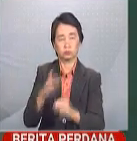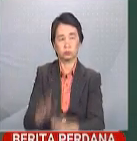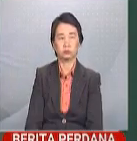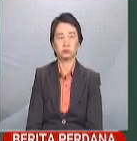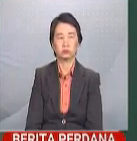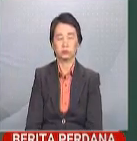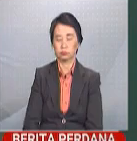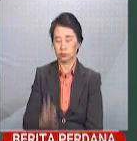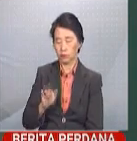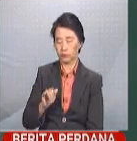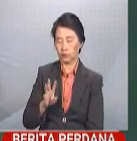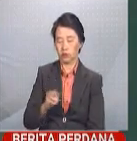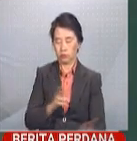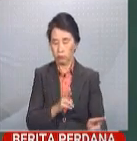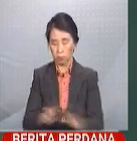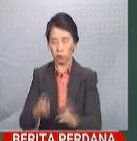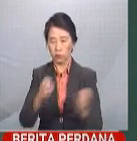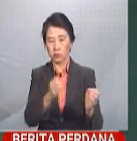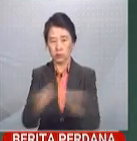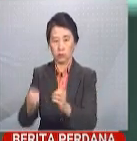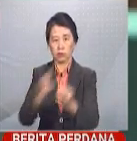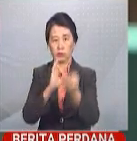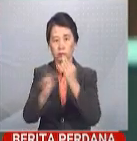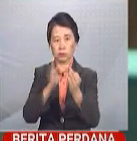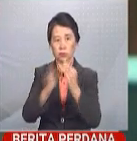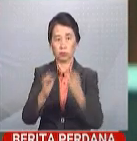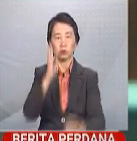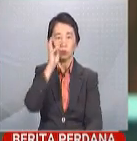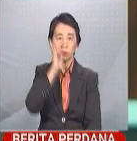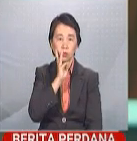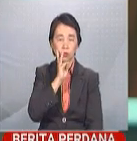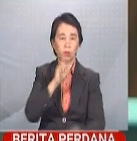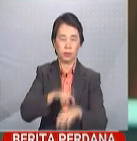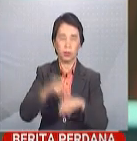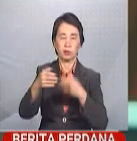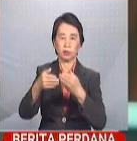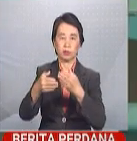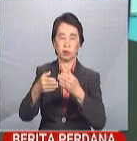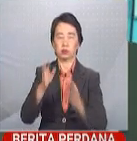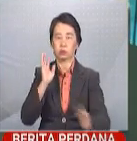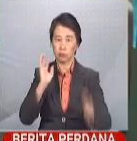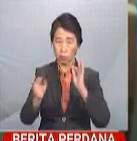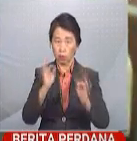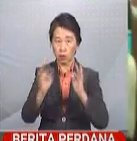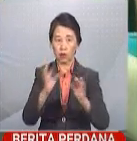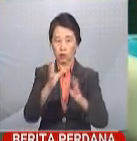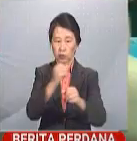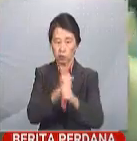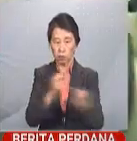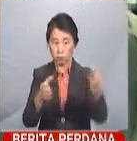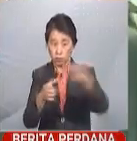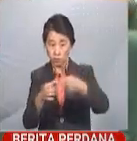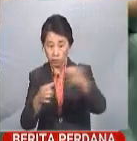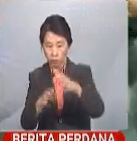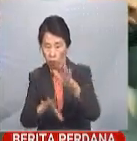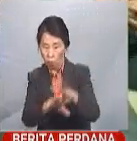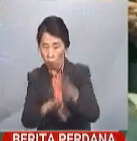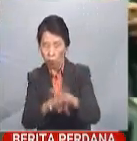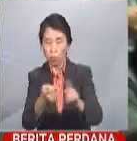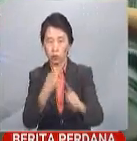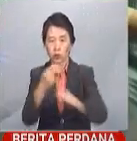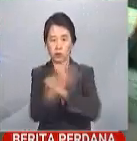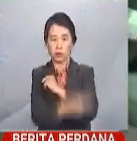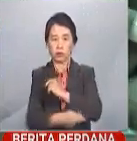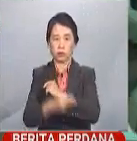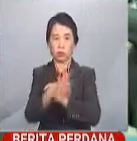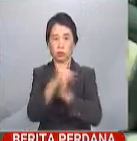Tambah beliau, FAM turut merancang untuk menganjurkan Liga Futsal Wanita dalam masa terdekat sekiranya mendapat penyertaan menggalakkan dari pasukan negeri